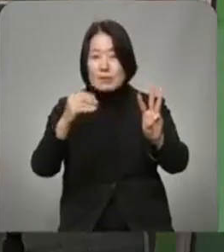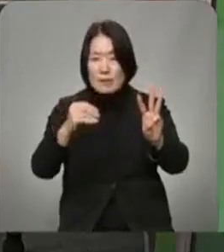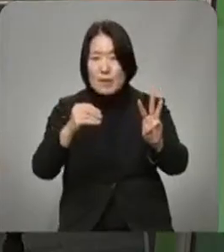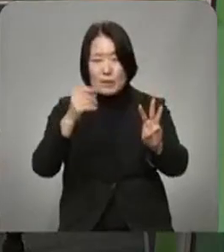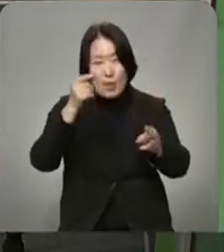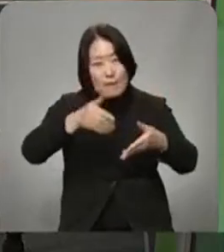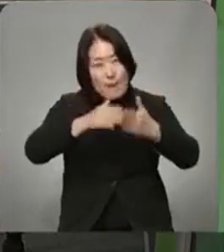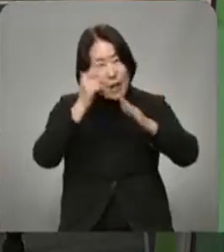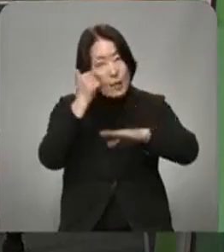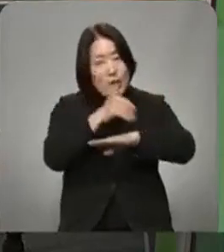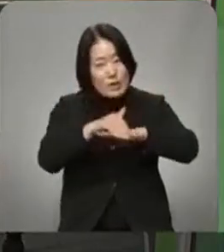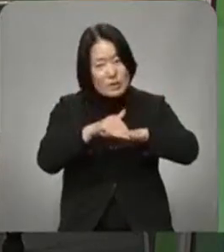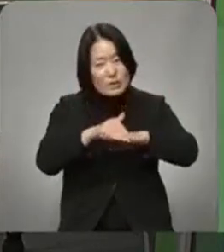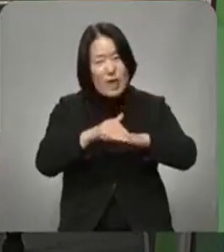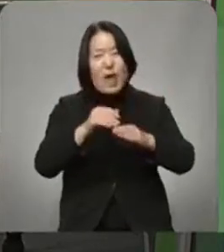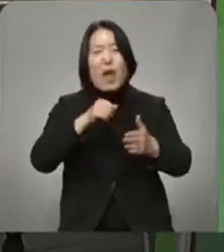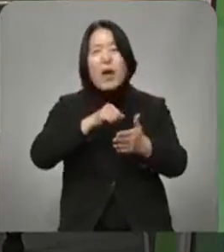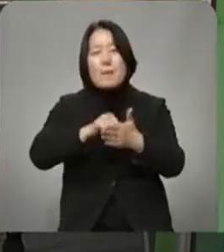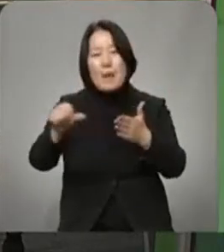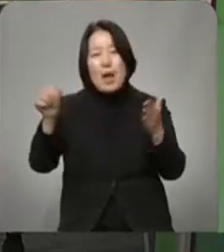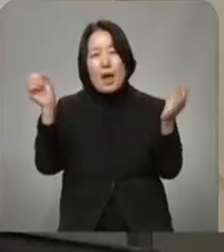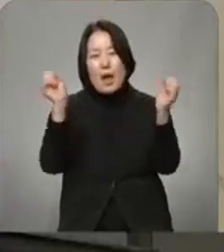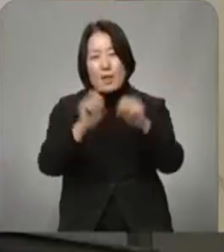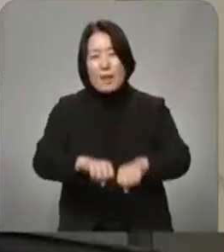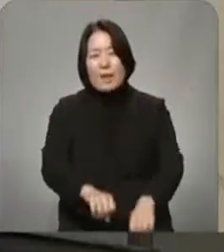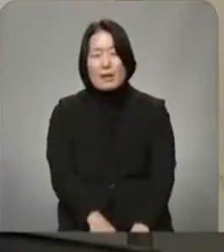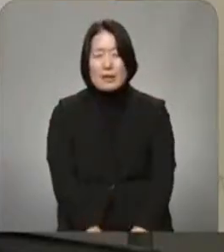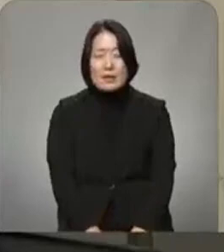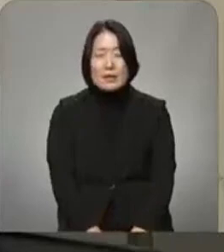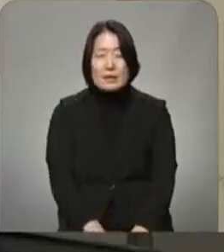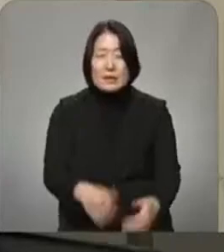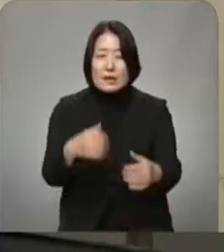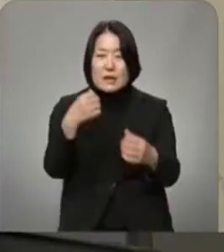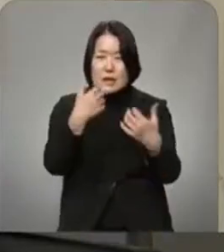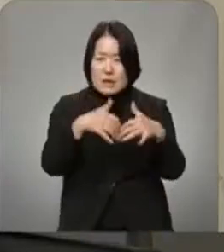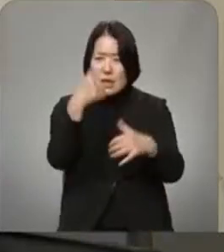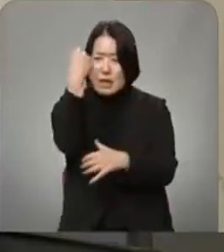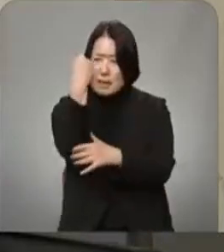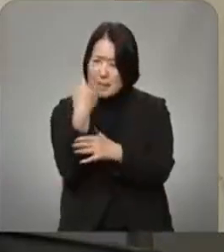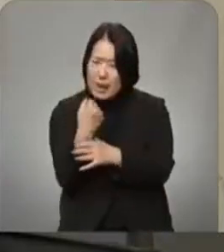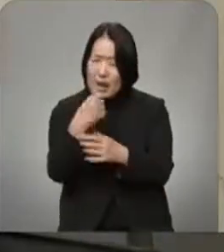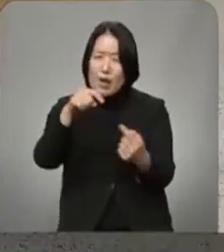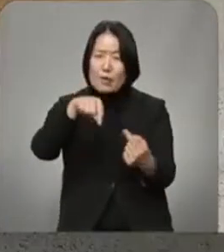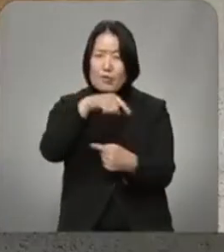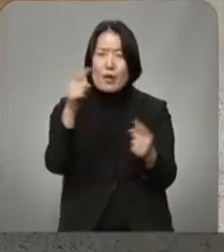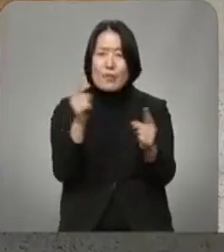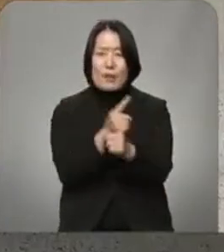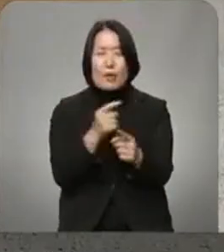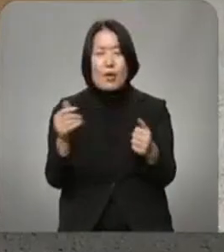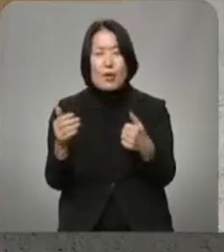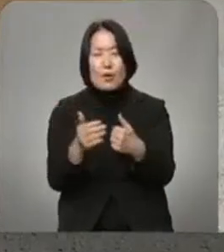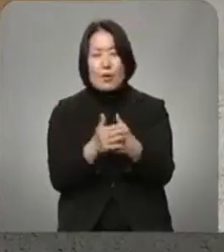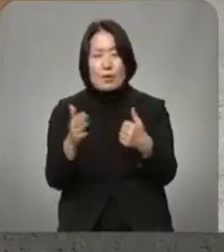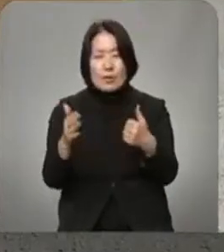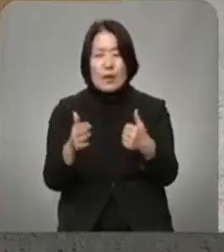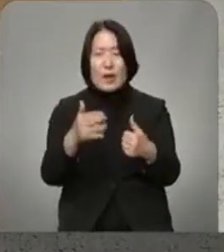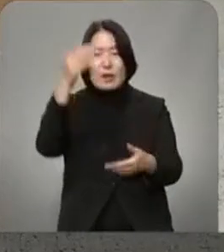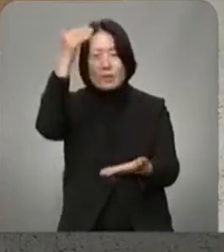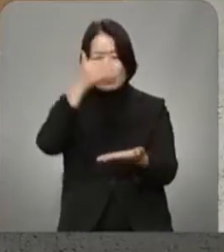제외됐습니다 장비가 노후화되는 등 시설과 운영전반에 개선이 필요하다며 휴관을 결정했다는